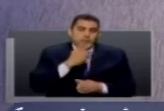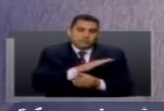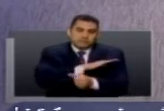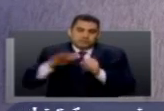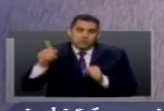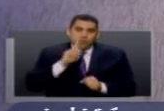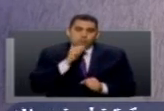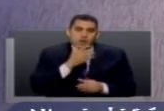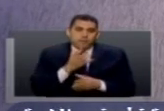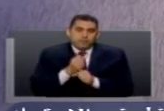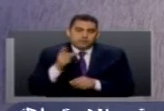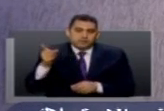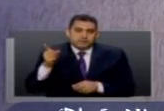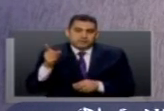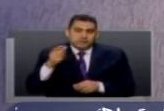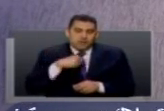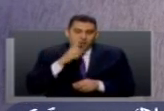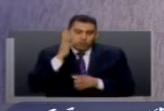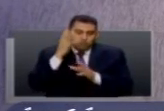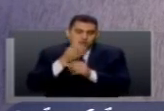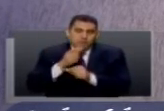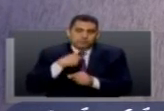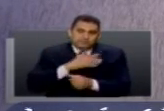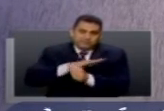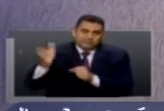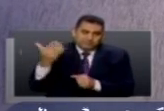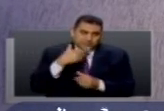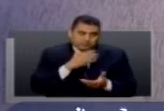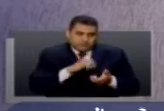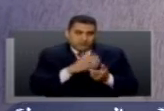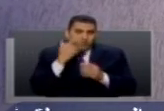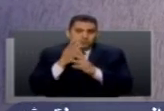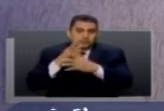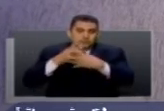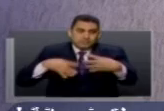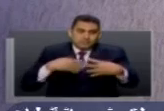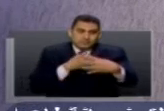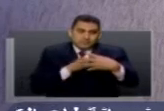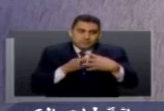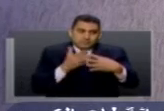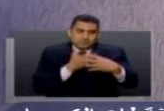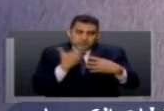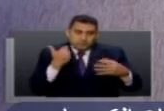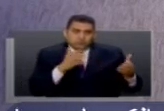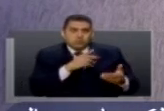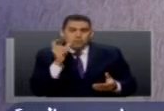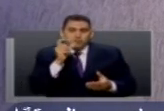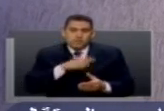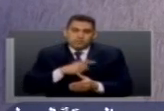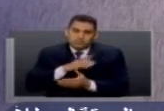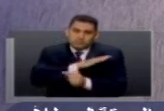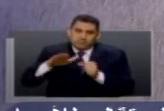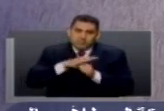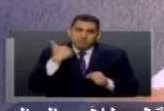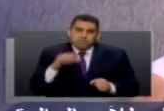على محمد صلى الله عليه وال وس وننهي بذلك وجوده في المدينه ونقتل المسلمين ونتخلص منهم